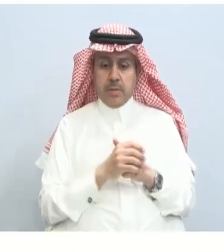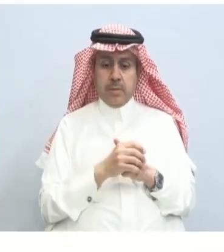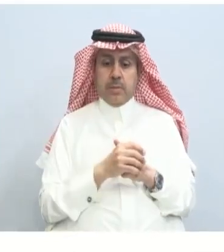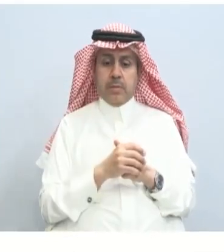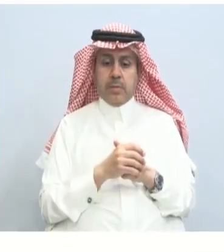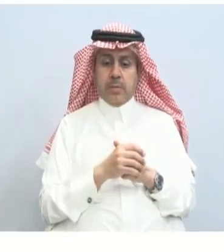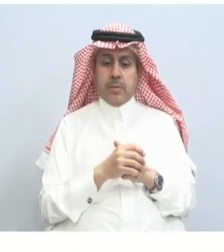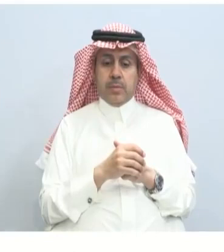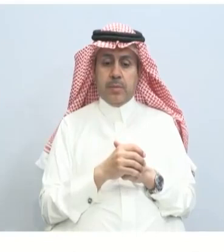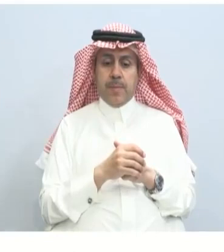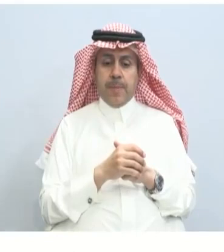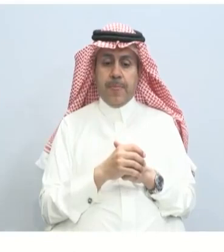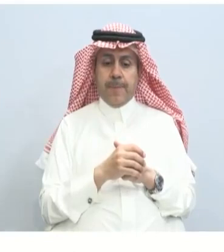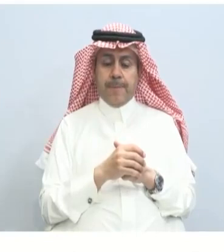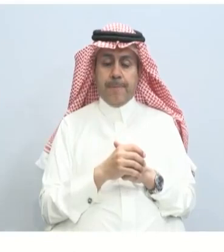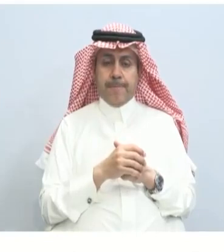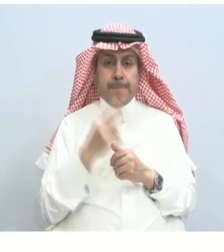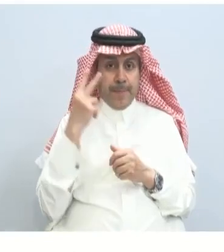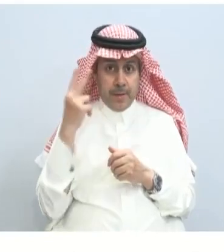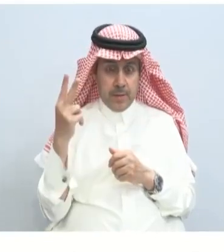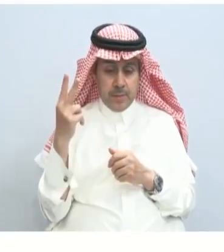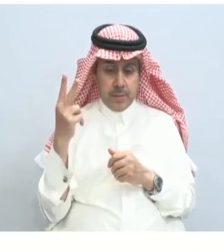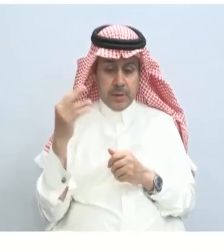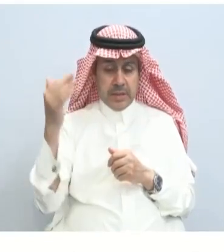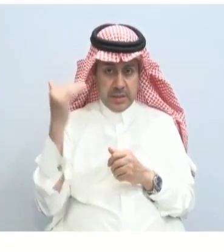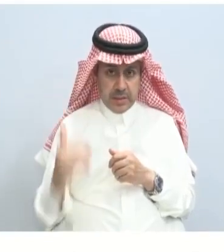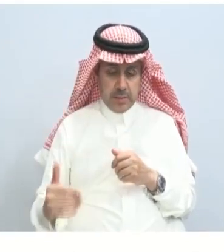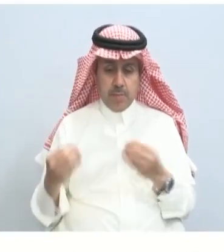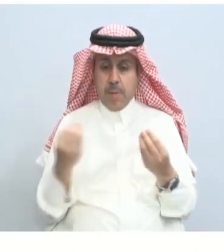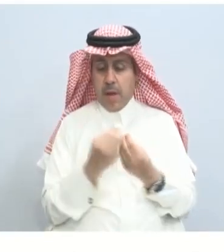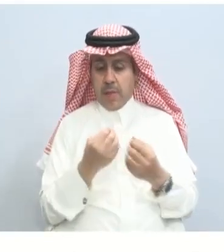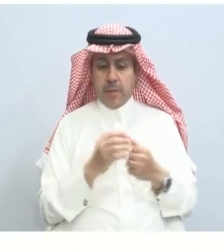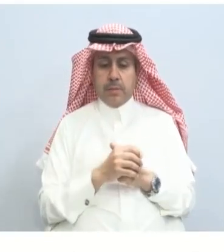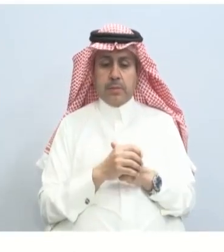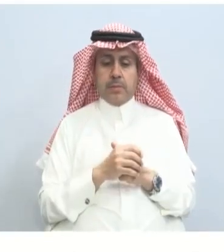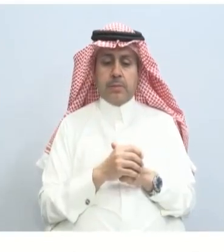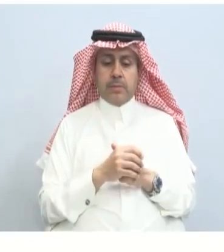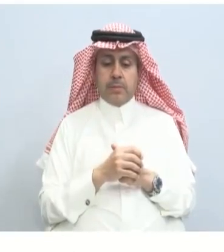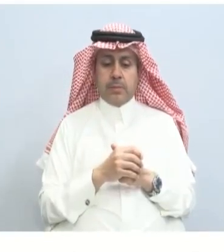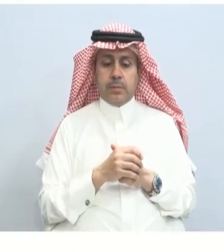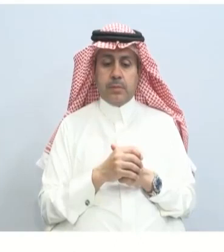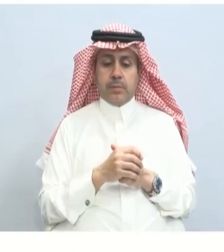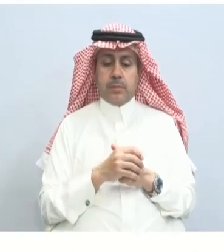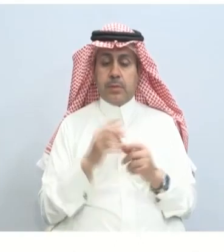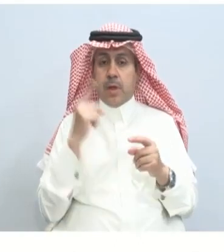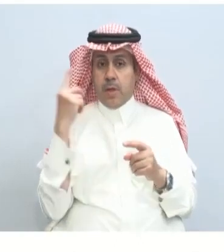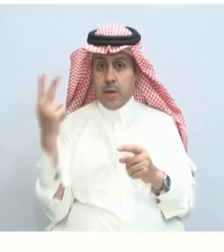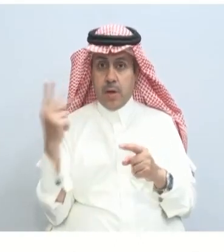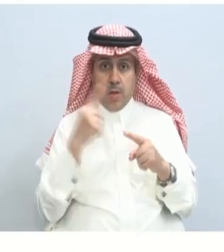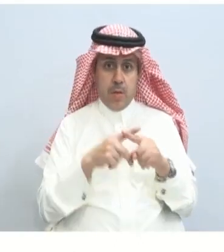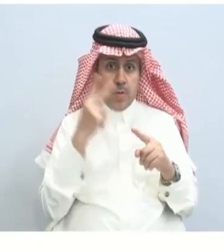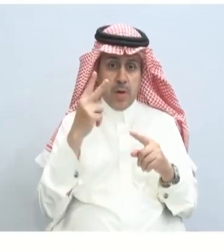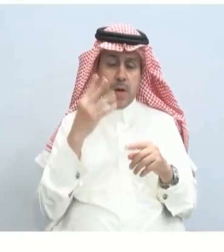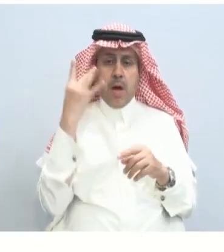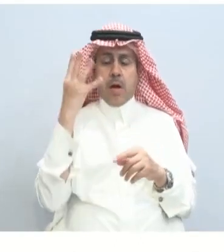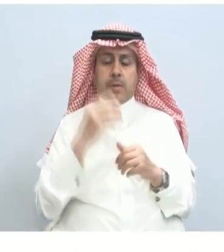والاثنين هذه الاثنين هذه تنزل مع الاثنين هذه وبالتالي يصيرون ككم 2 ضرب 2 يعطيني 4 طبعا